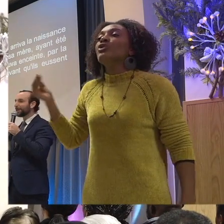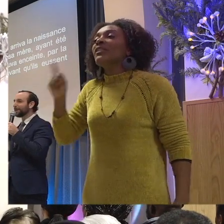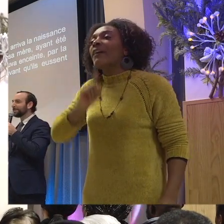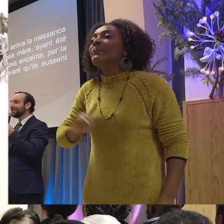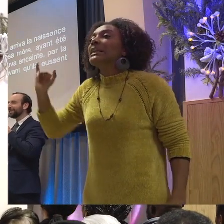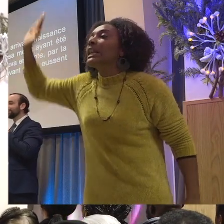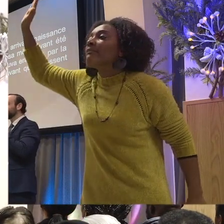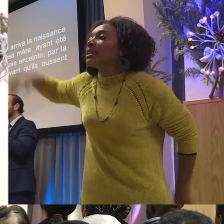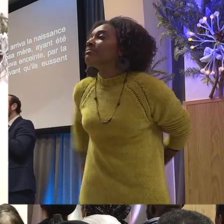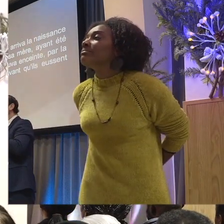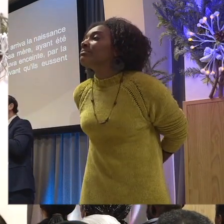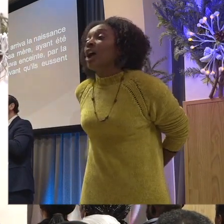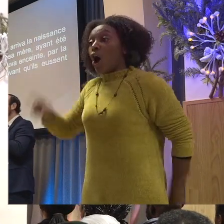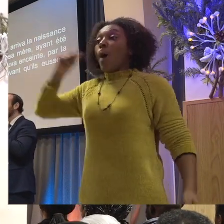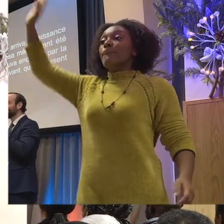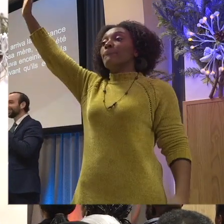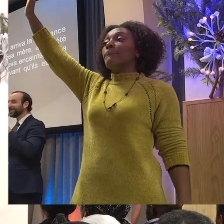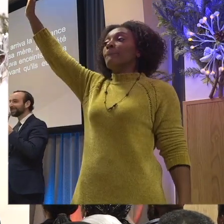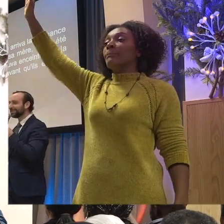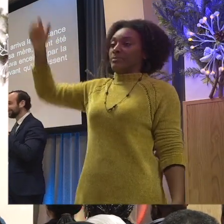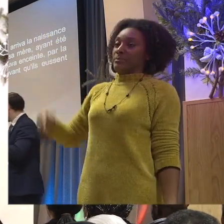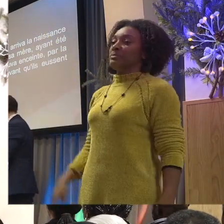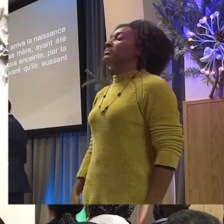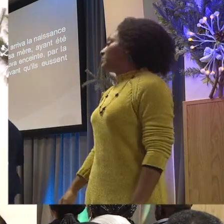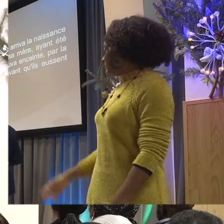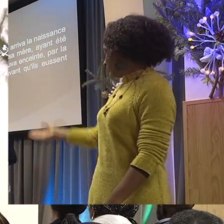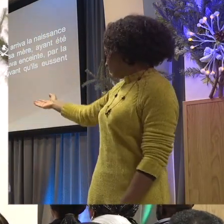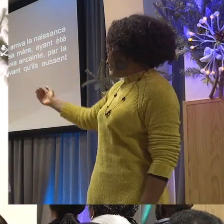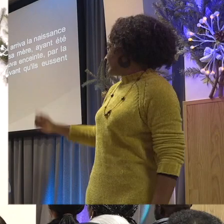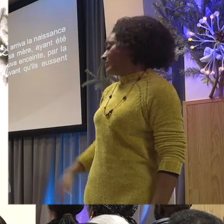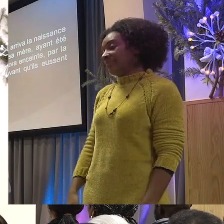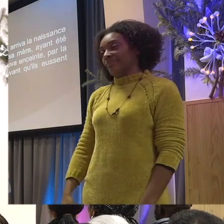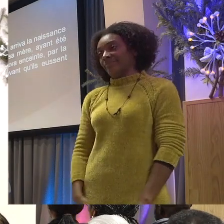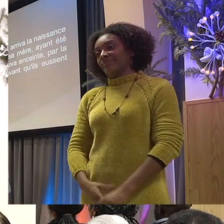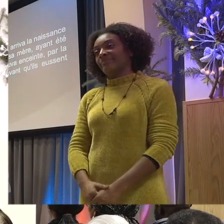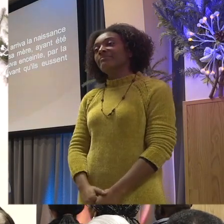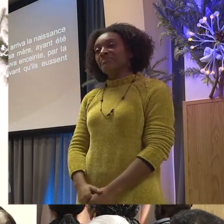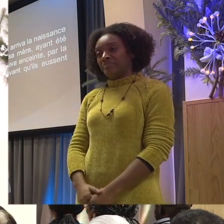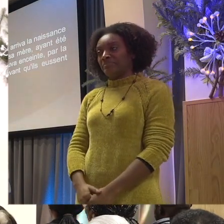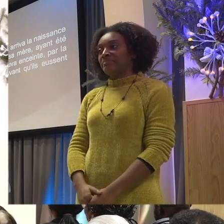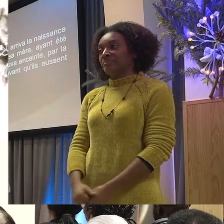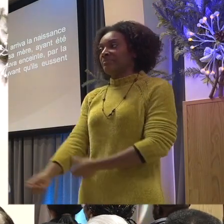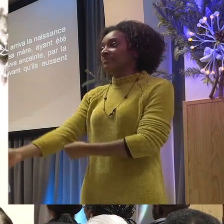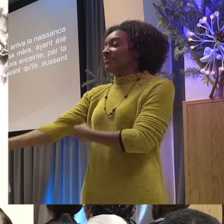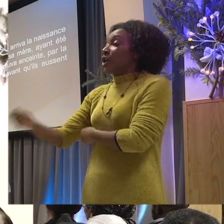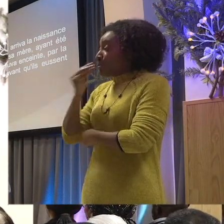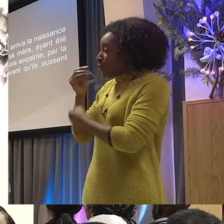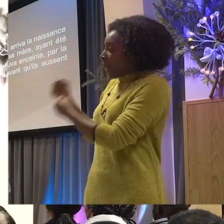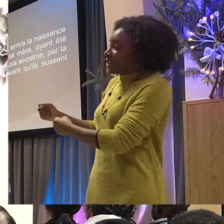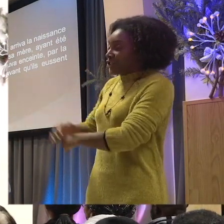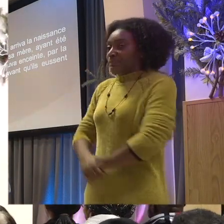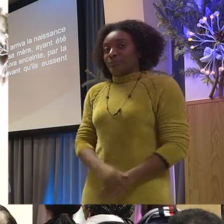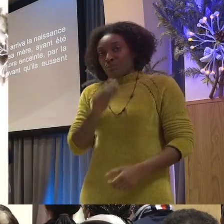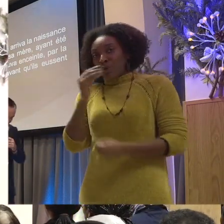Qui donnerait ça à Fabien? Désolé Marie. Bon courage, mon frère.